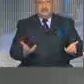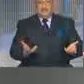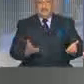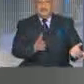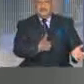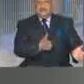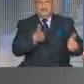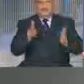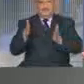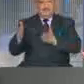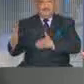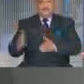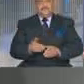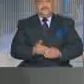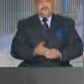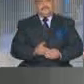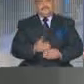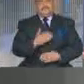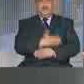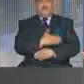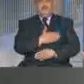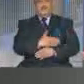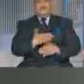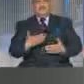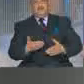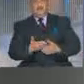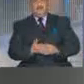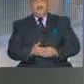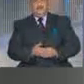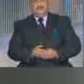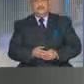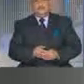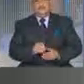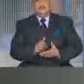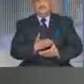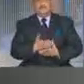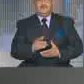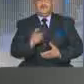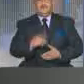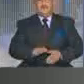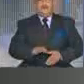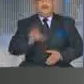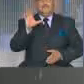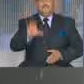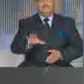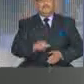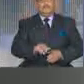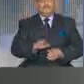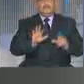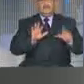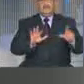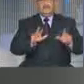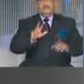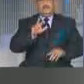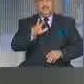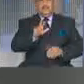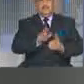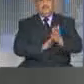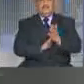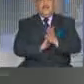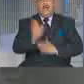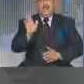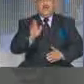ومن منتدى صفاقس والحوكمة البيئية إلى قفصة، حيث من المنتظر إنشاء خط تمويل إيطالي ب 73 مليون